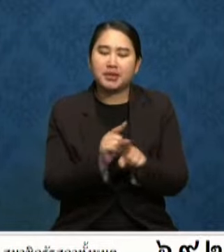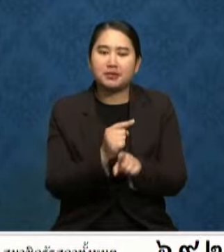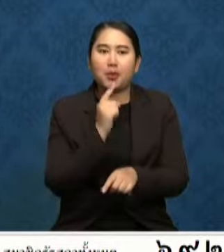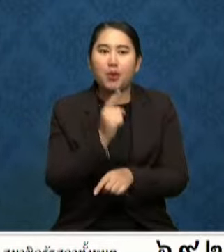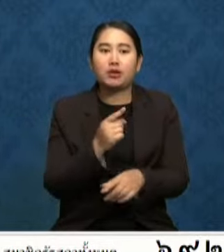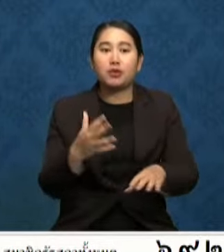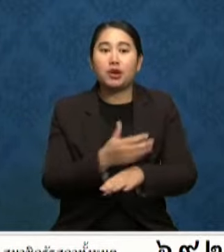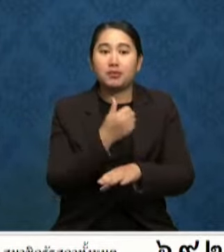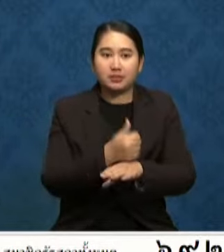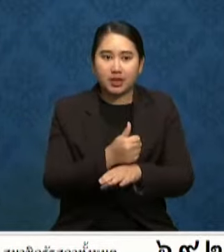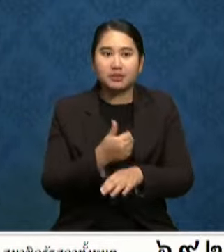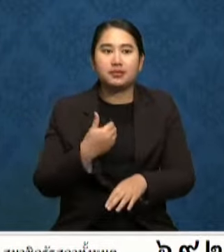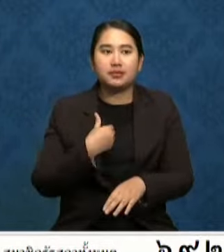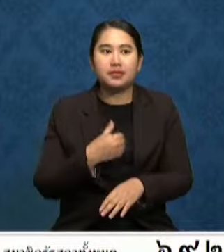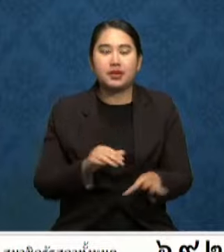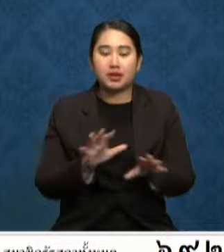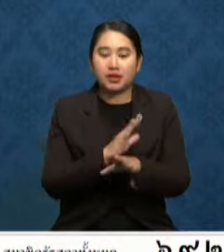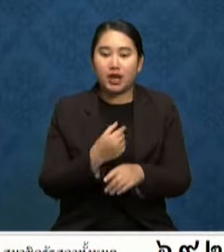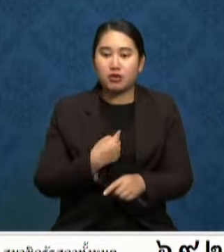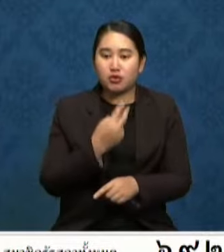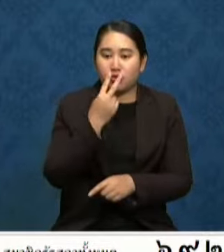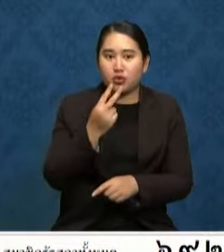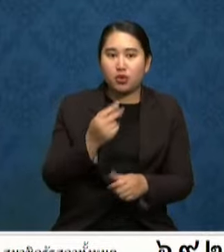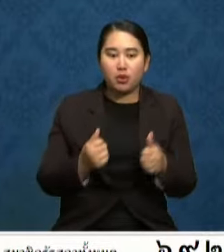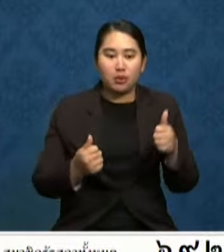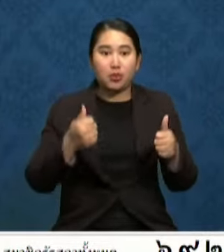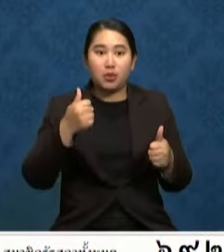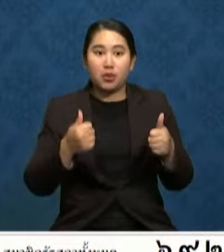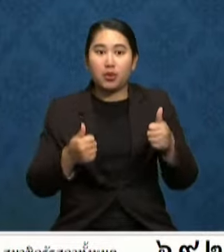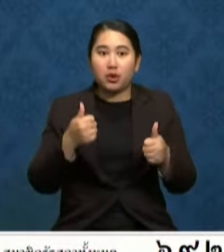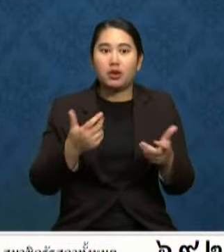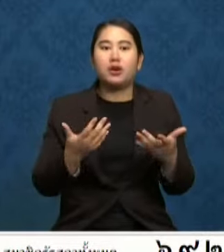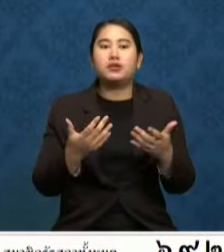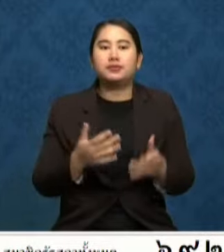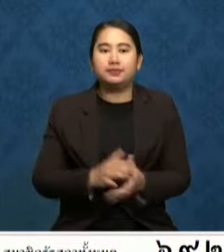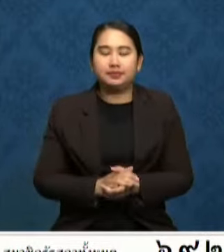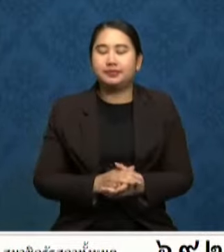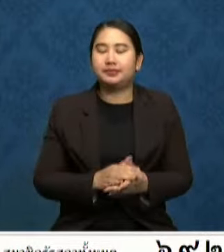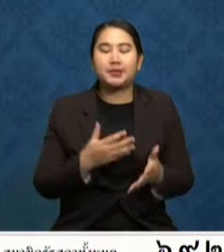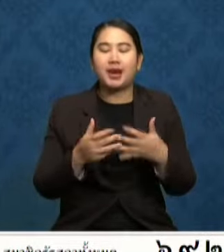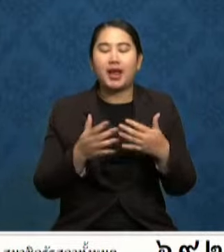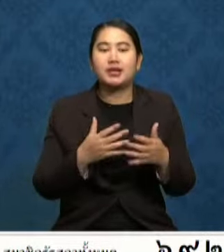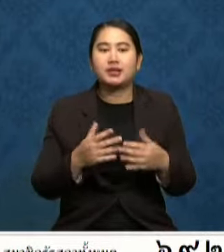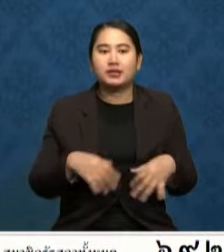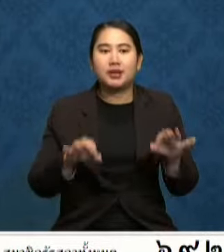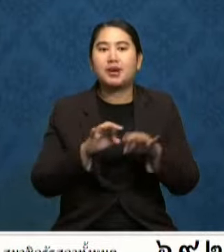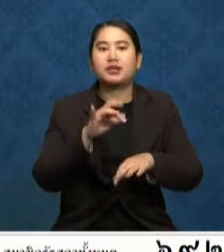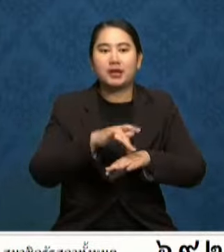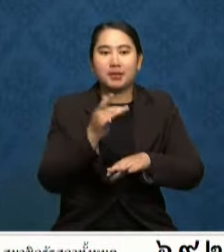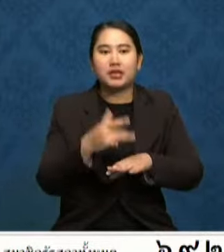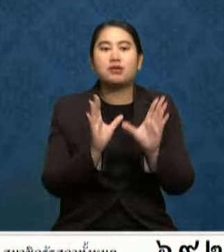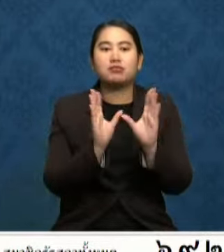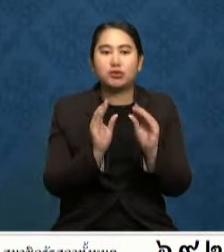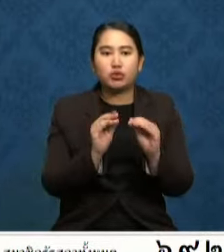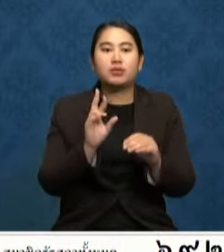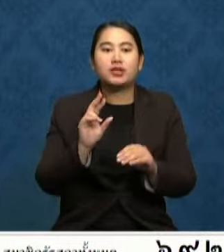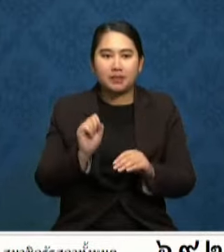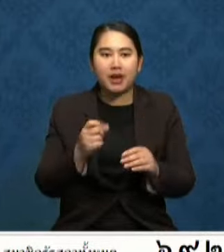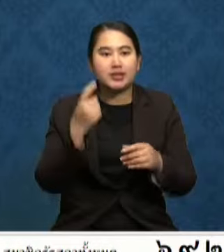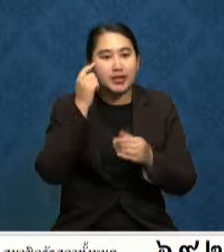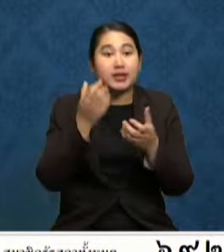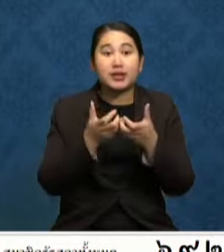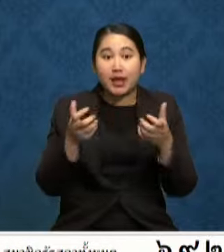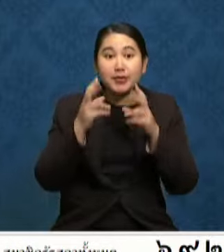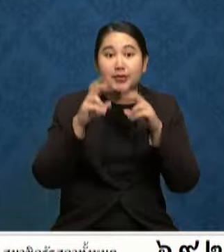เมืองพูดเพื่อเกทัพตีกินกัทการเมืองท่านก็ถอวามนเป็สนีเป็ธรรมชาตของสัหาแยกแยะเอ